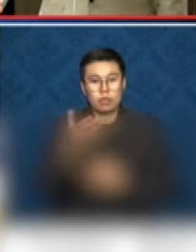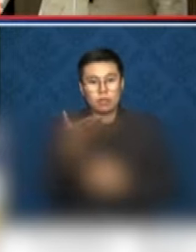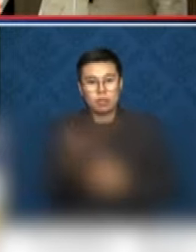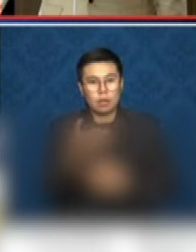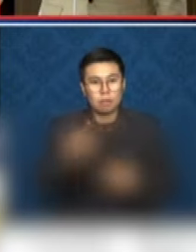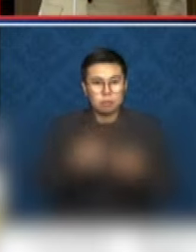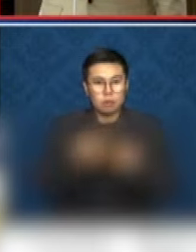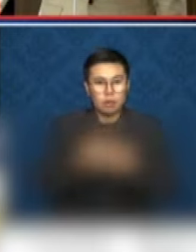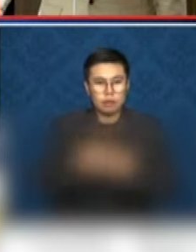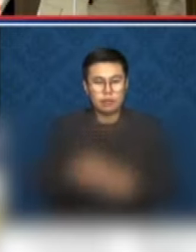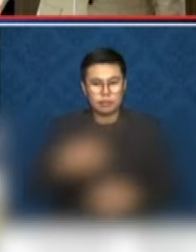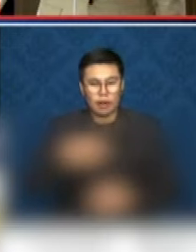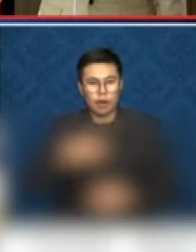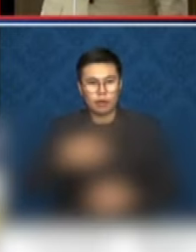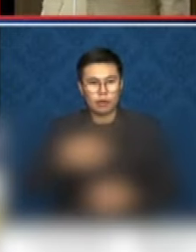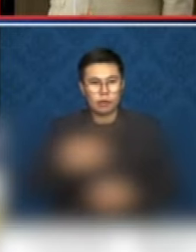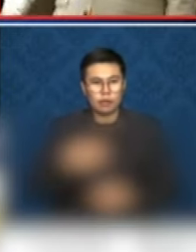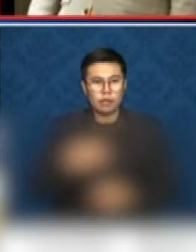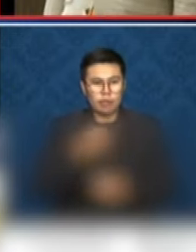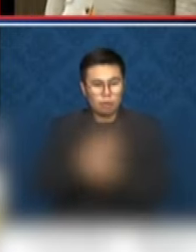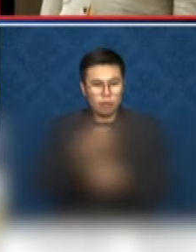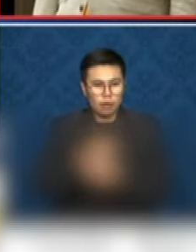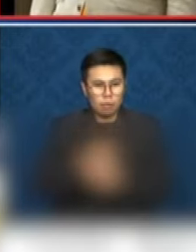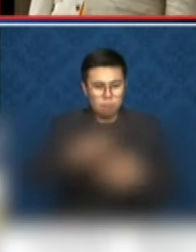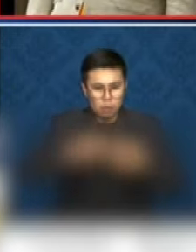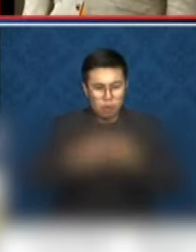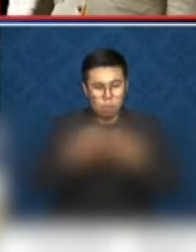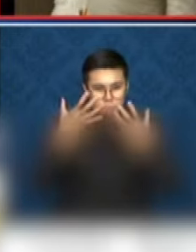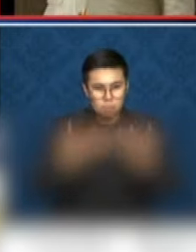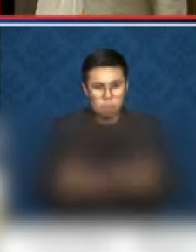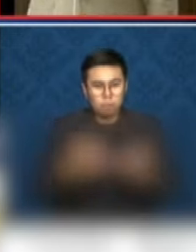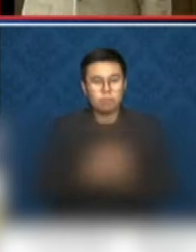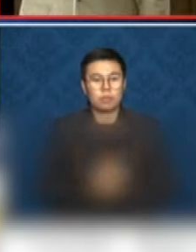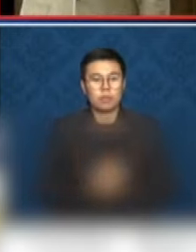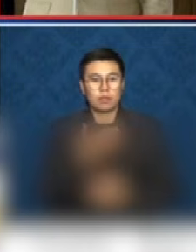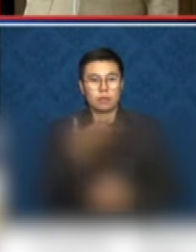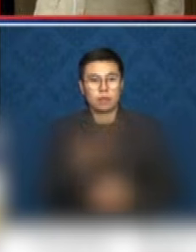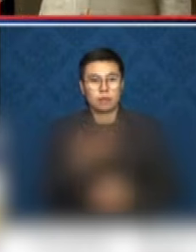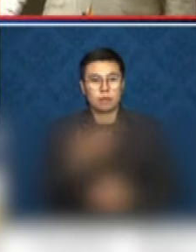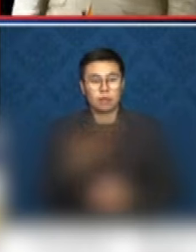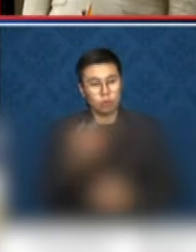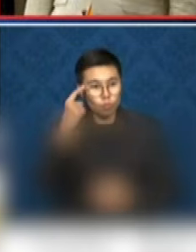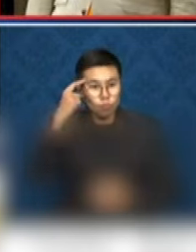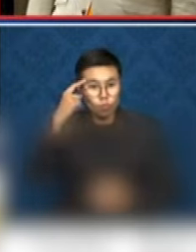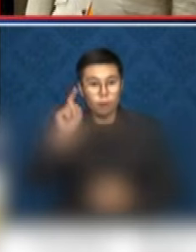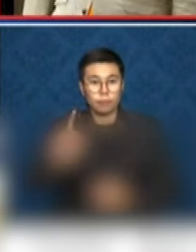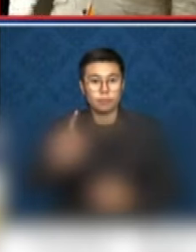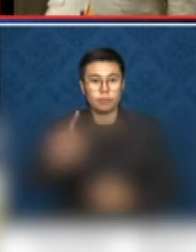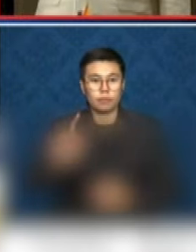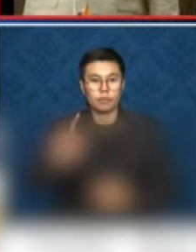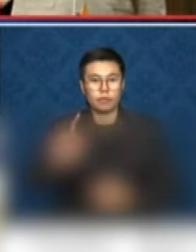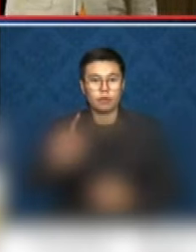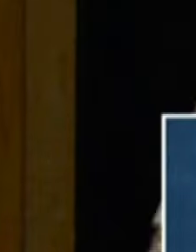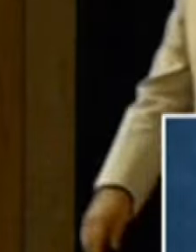งไม่ต้องรับผิดชอบอะไรควรจะหาว่ารัฐบาลเป็นผู้ที่อยู่เบื้องหลังคนเหล่านี้ขออย่าให้ถึงจุดนั้นเลยหลังจ